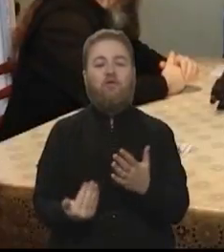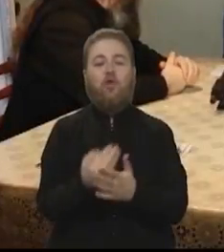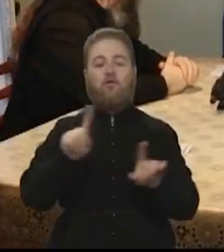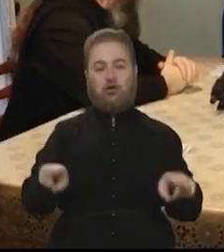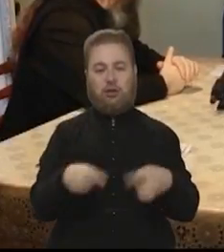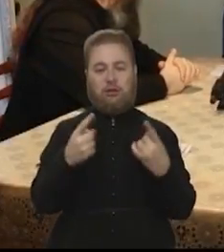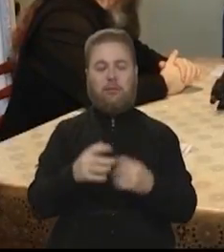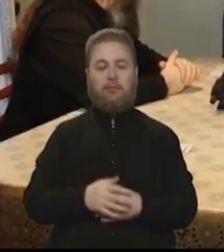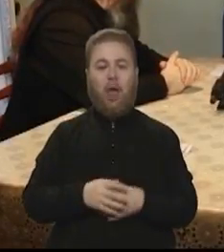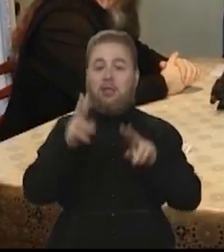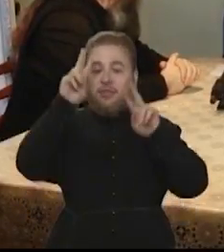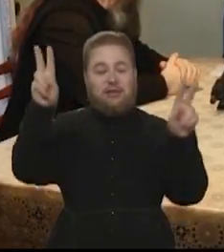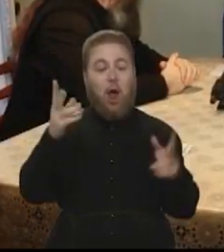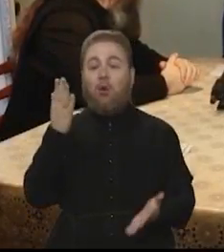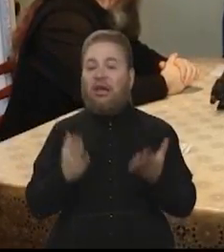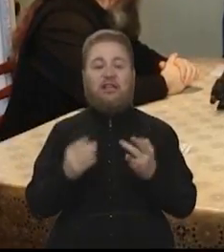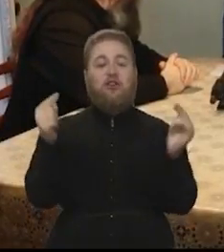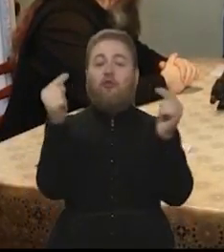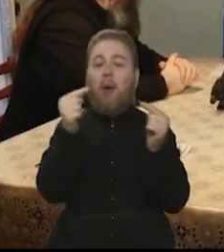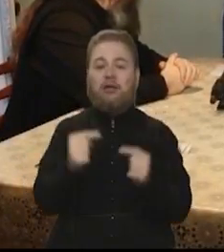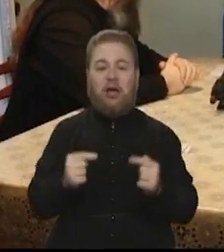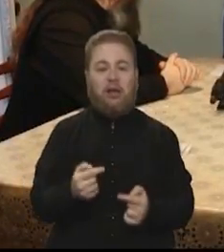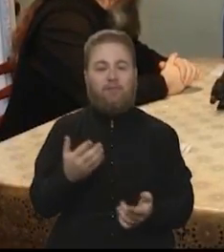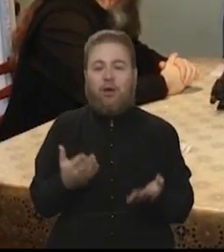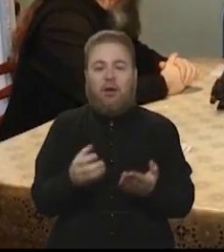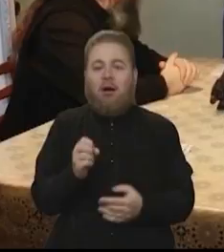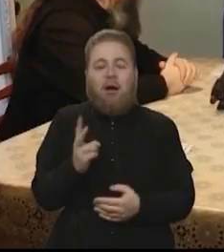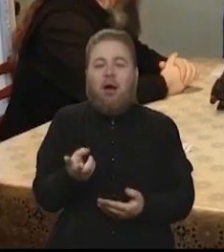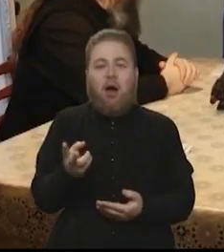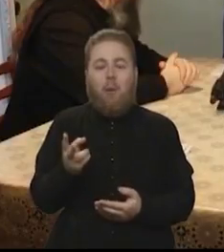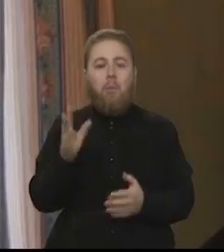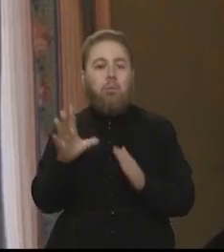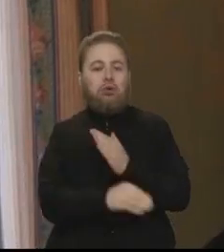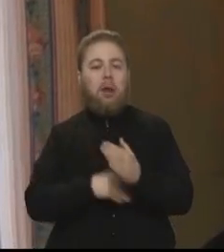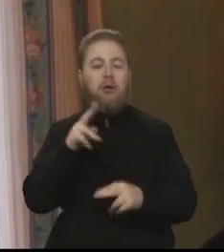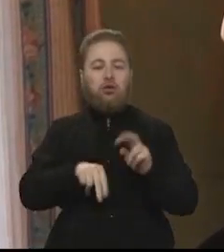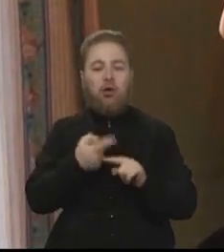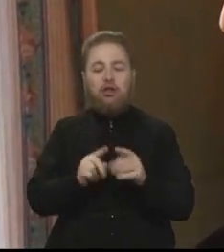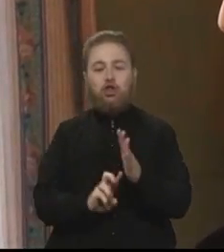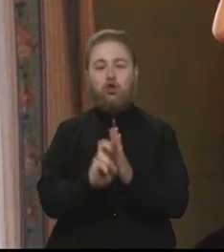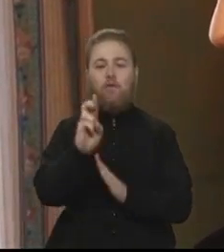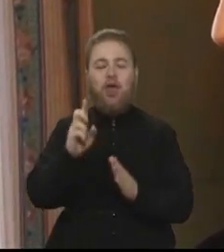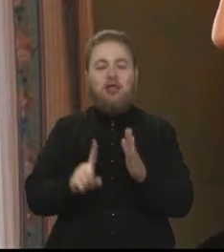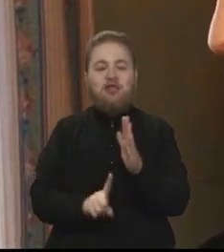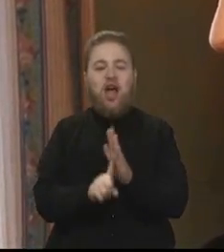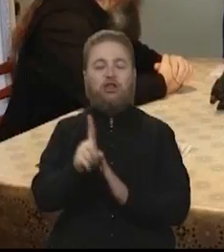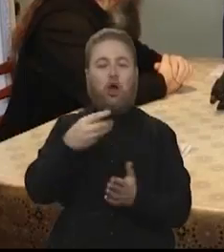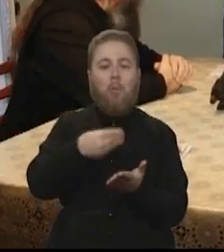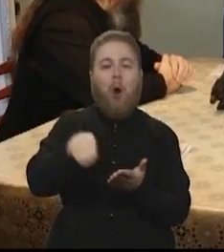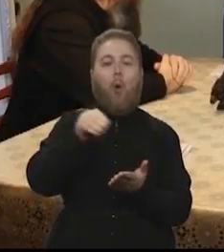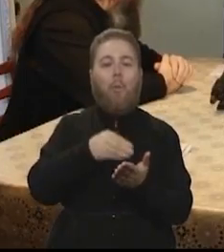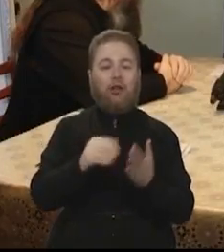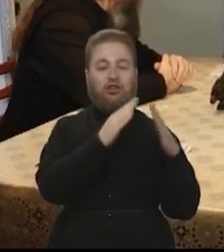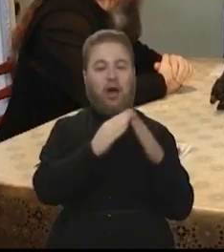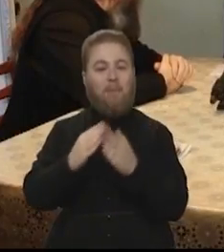Не знаю, или это совпадение, или как, но после постройки вот этой часовни начали покупать дома под дачи,